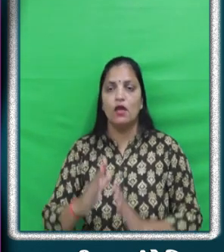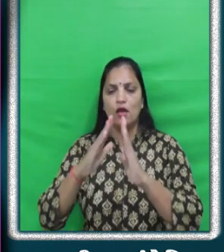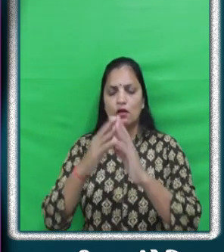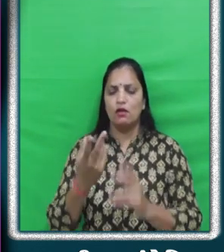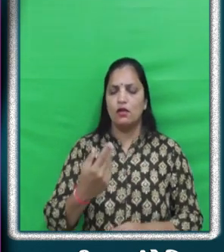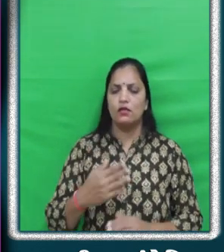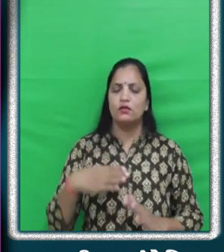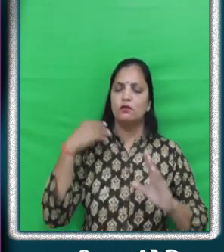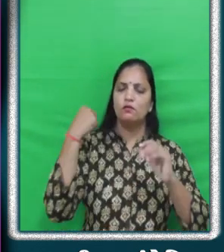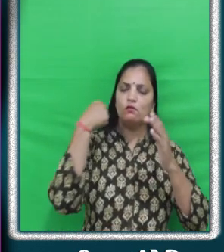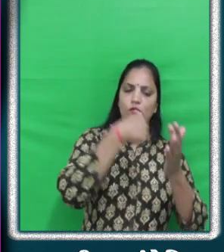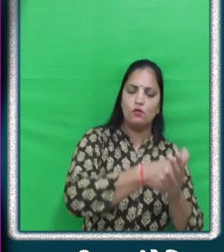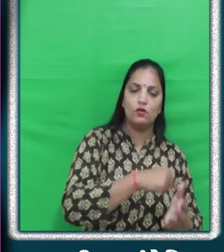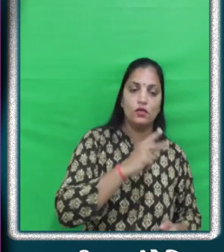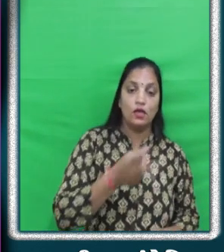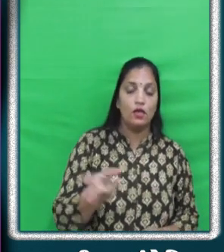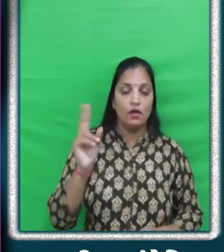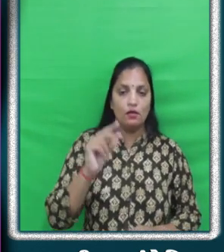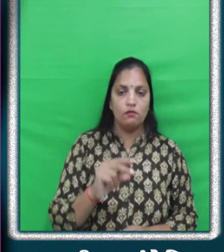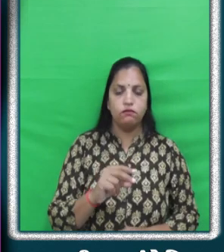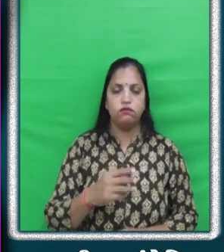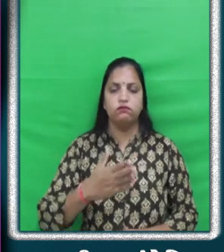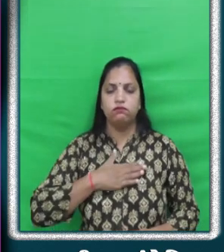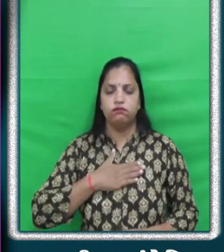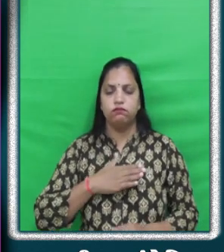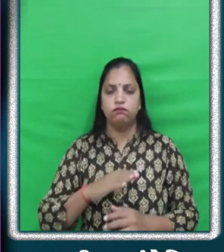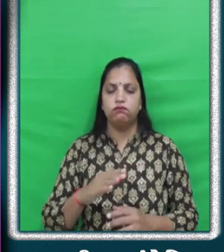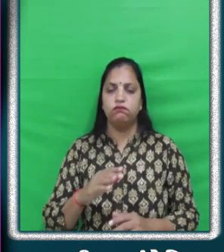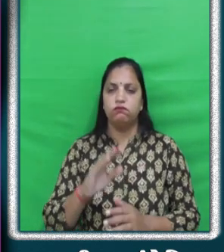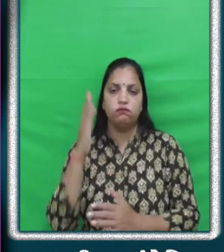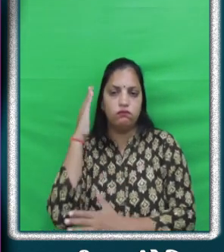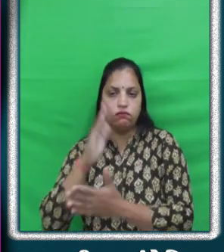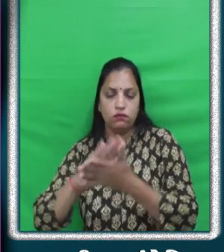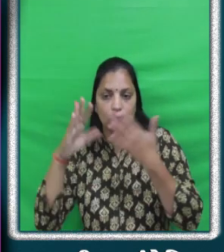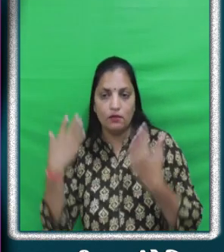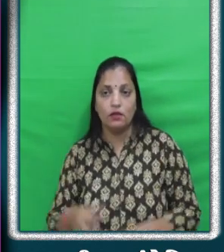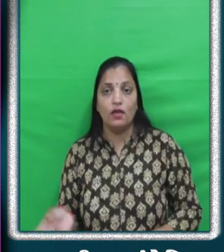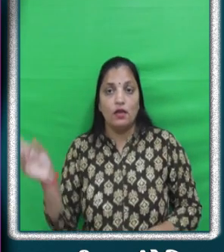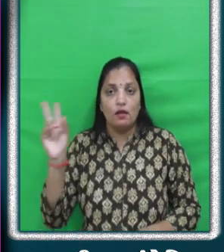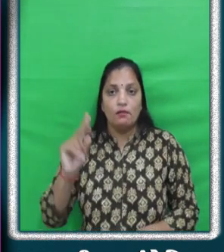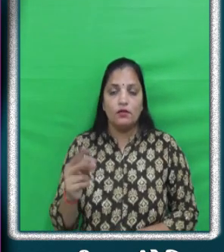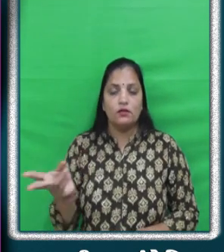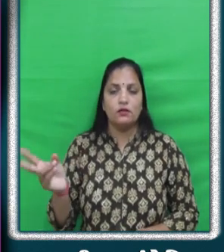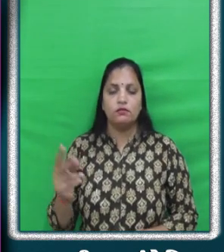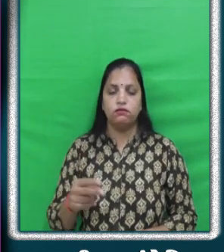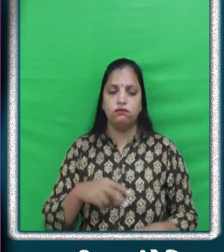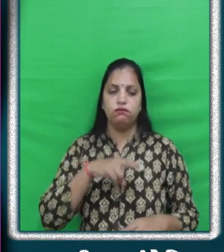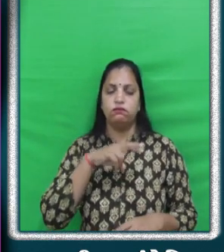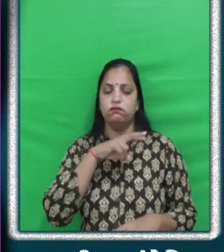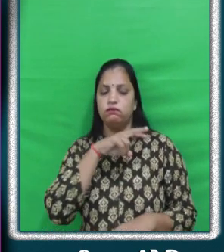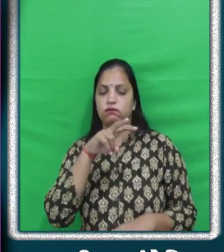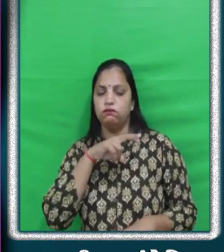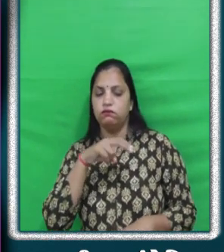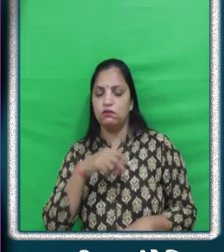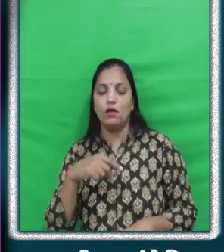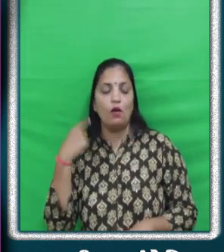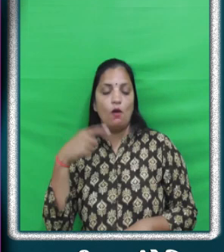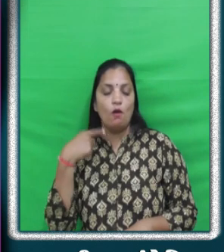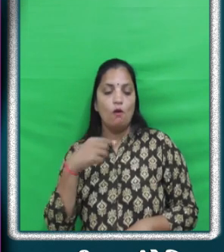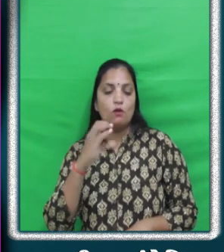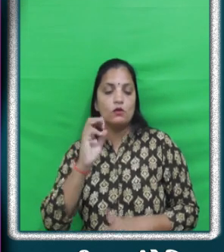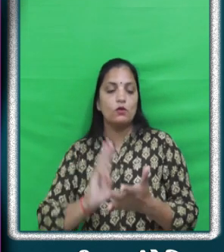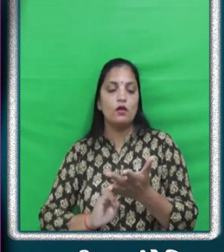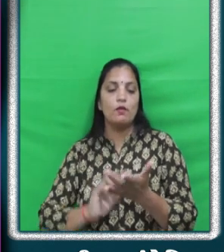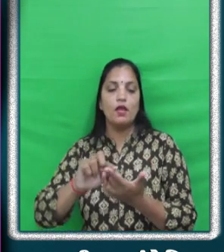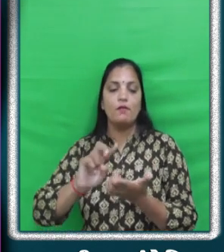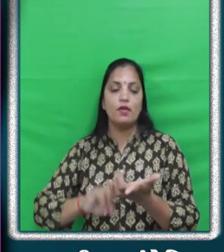ઘરે જઈને જોઉં છું બધાની કમેન્ટ. આ લાઈવ સેશન પૂરું થયા બાદ હું બધાની કમેન્ટ જોઉં છું કે કોણે કોણે કેવી કમેન્ટ